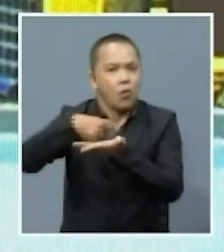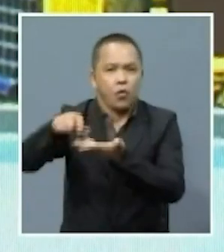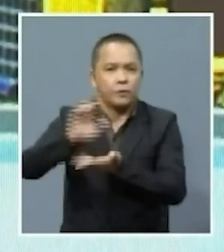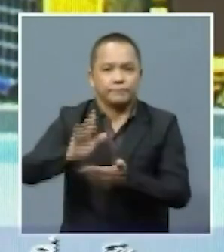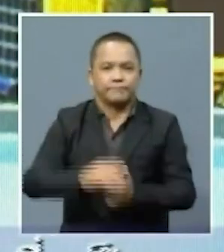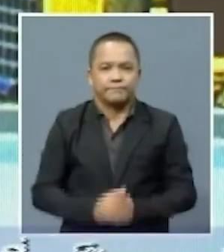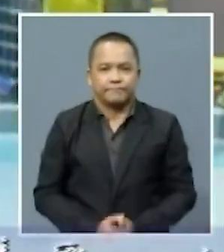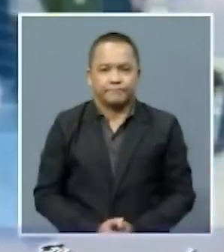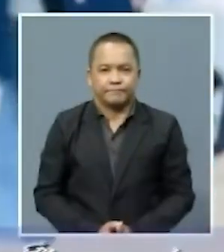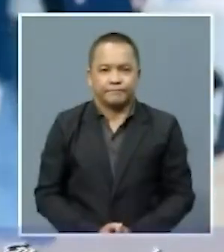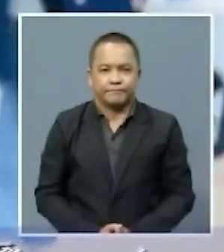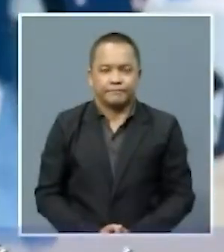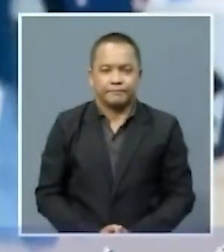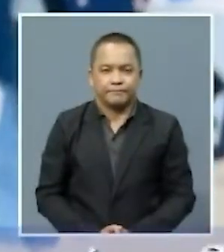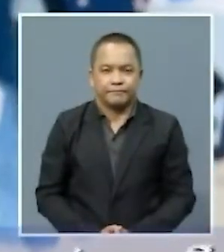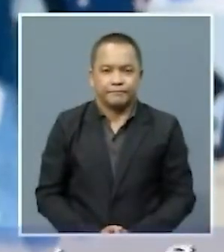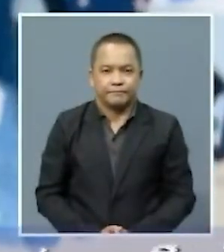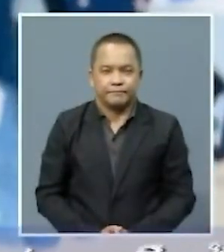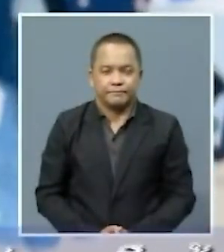ค่ะ